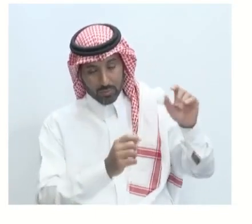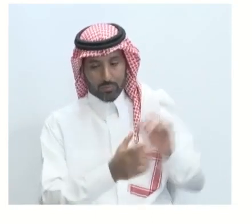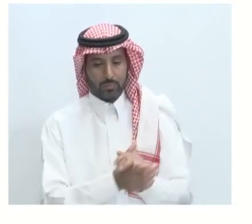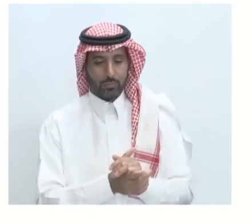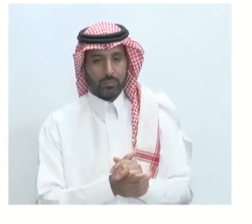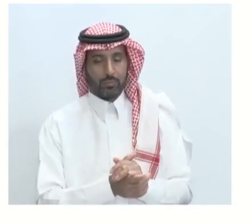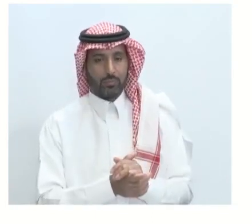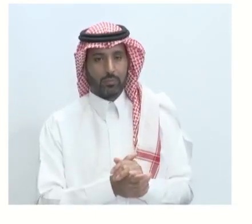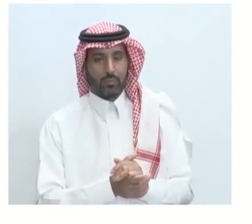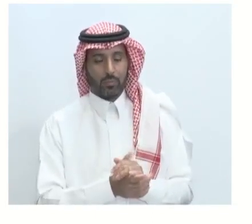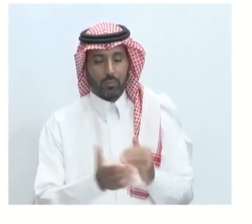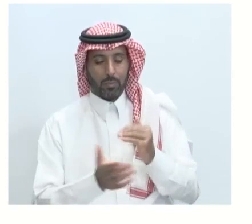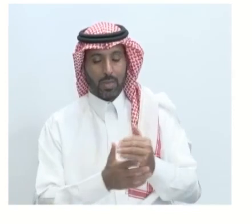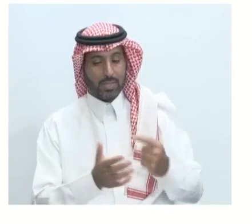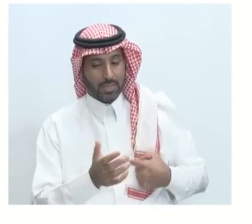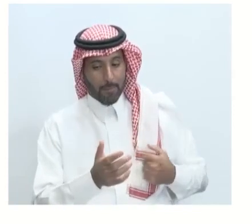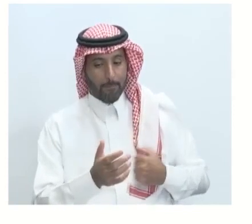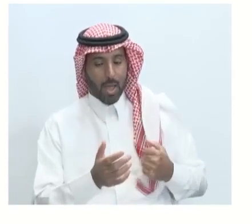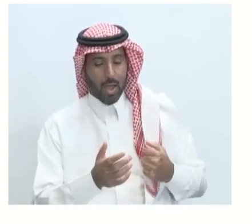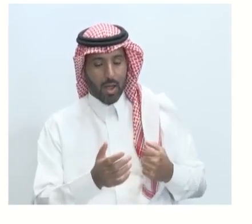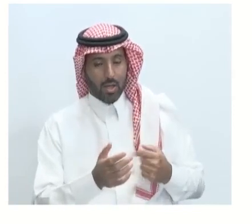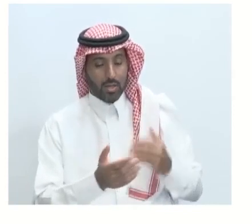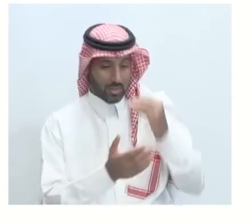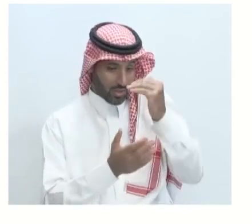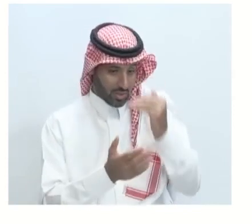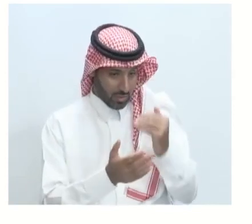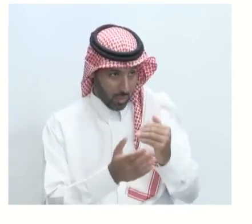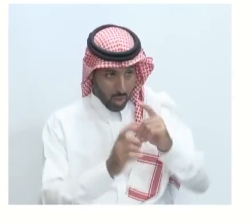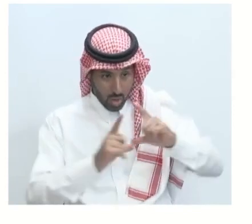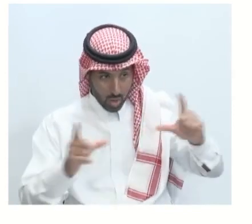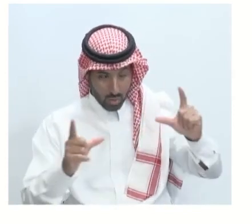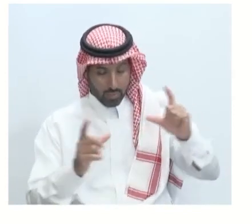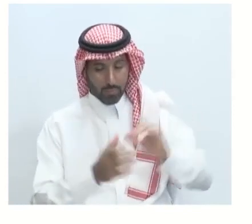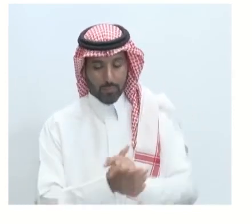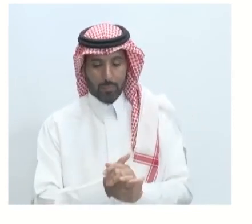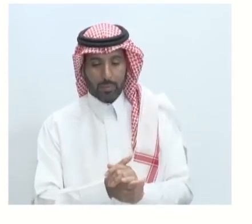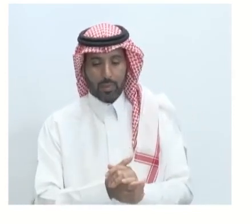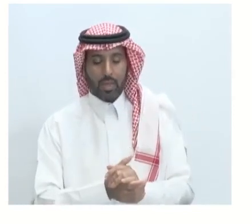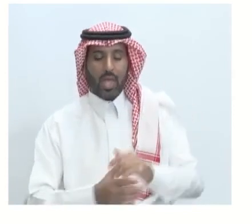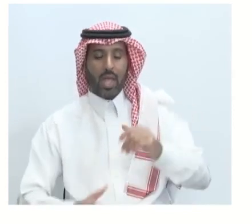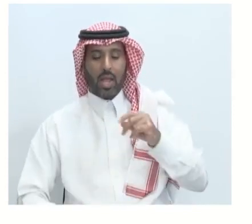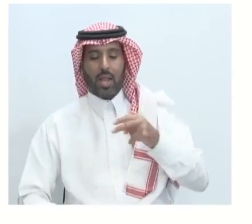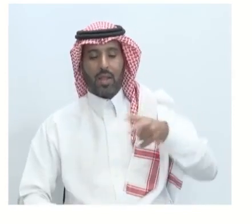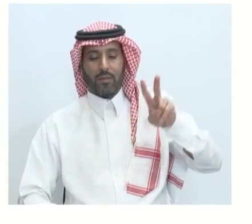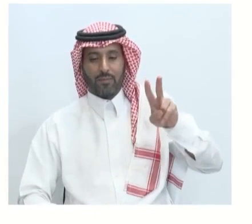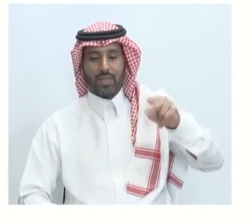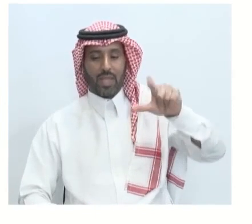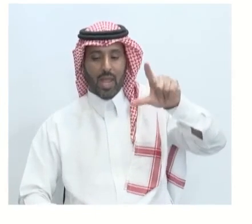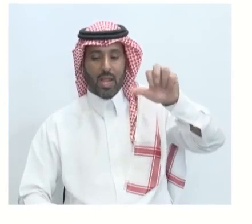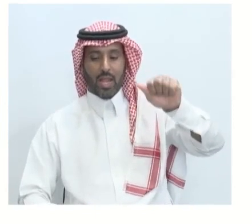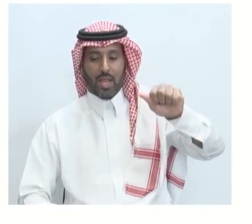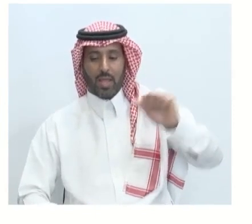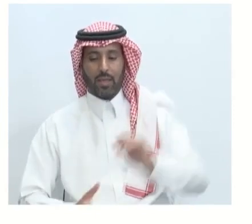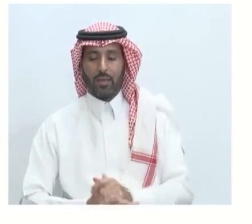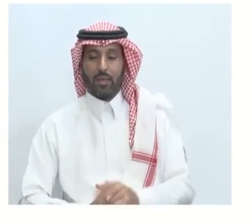او او بما يسمى ب تيب ضخم جدا اللي هو الفي ال اي